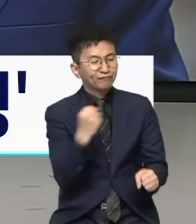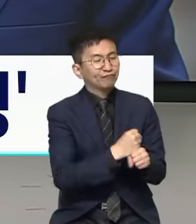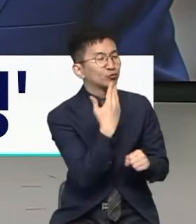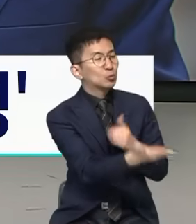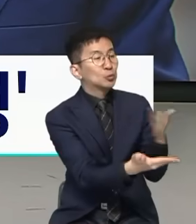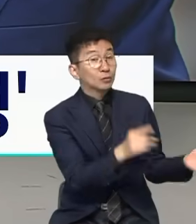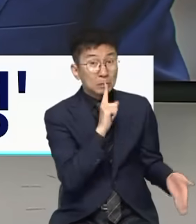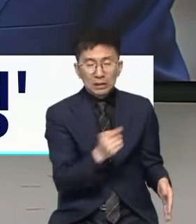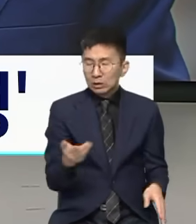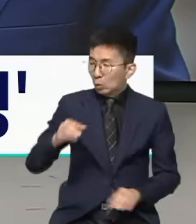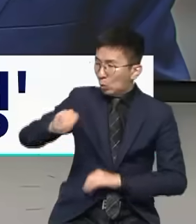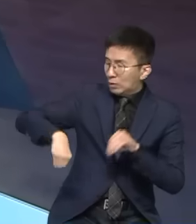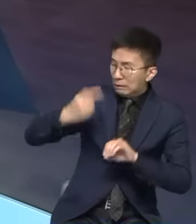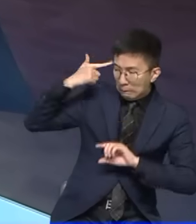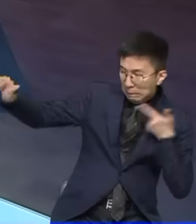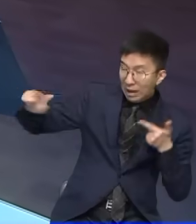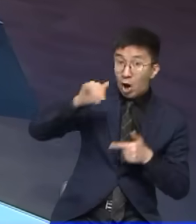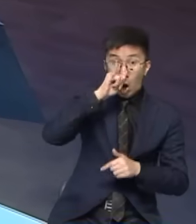기자입니다.